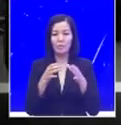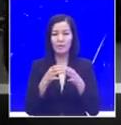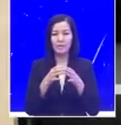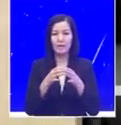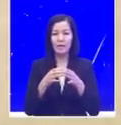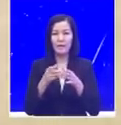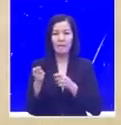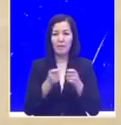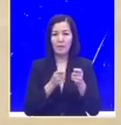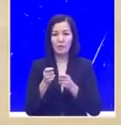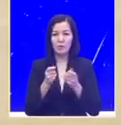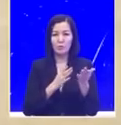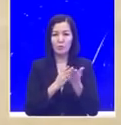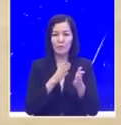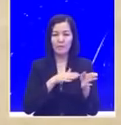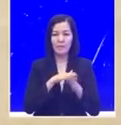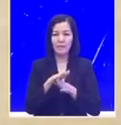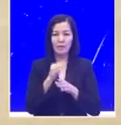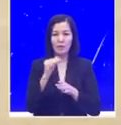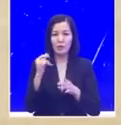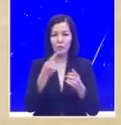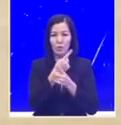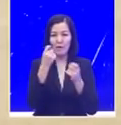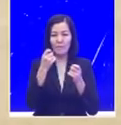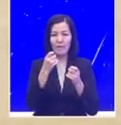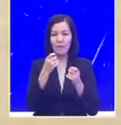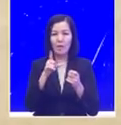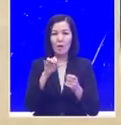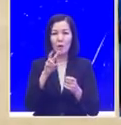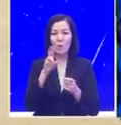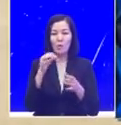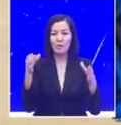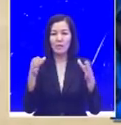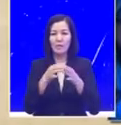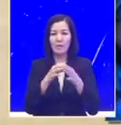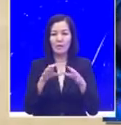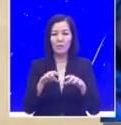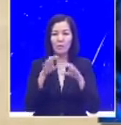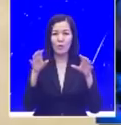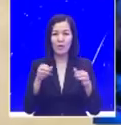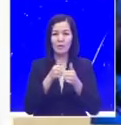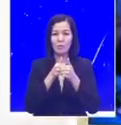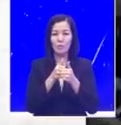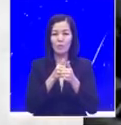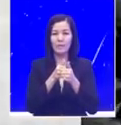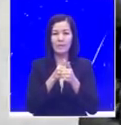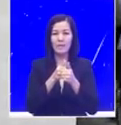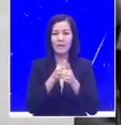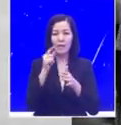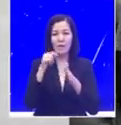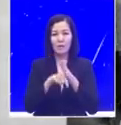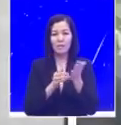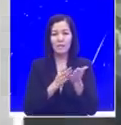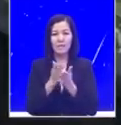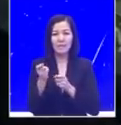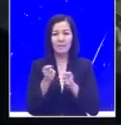бөлім меңгерушісі болып қызмет істеді. Жетісу ақпарат медиа холдингі акционерлік қоғамы төрағасының орынбасары, облыстық ішкі саясат